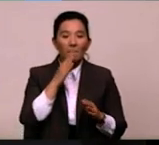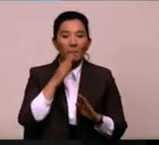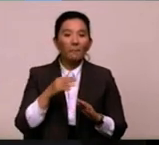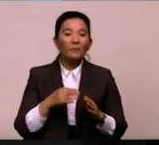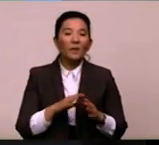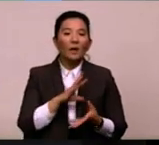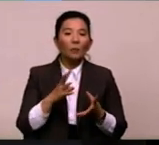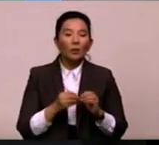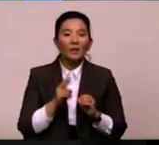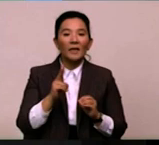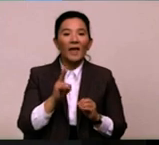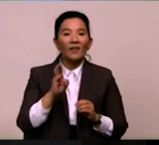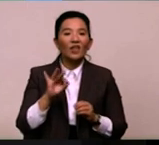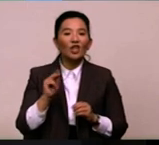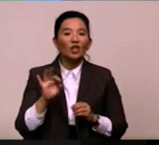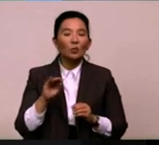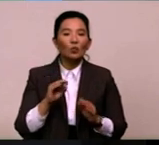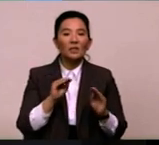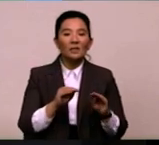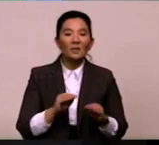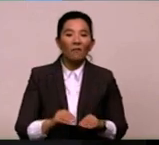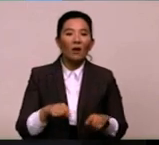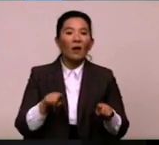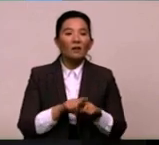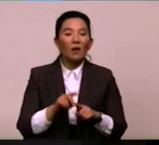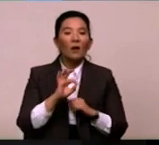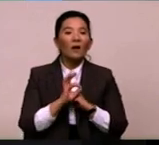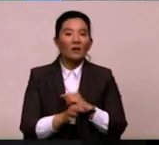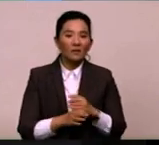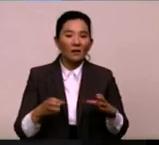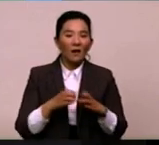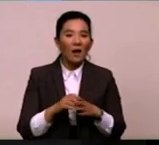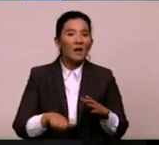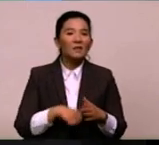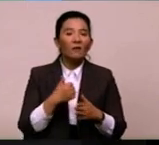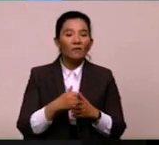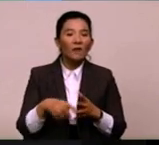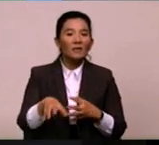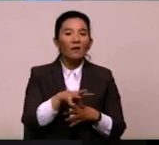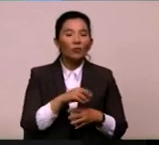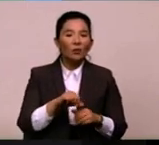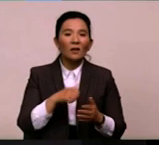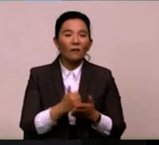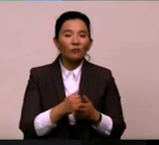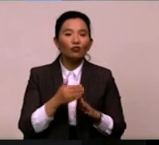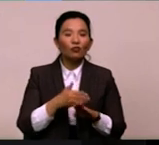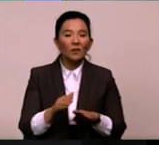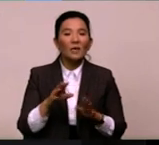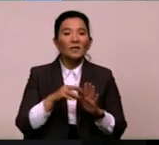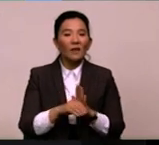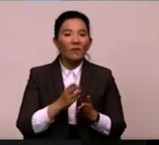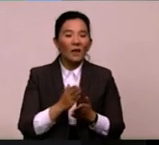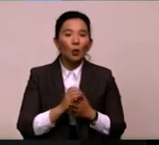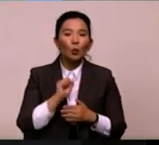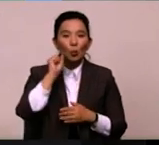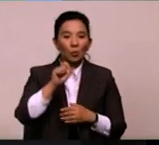к этническому составу Коканского ханства. Конечно же, основную часть населения составляли узбеки. Но здесь